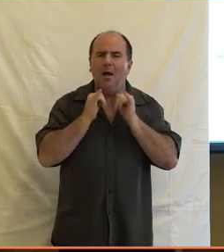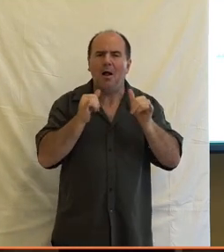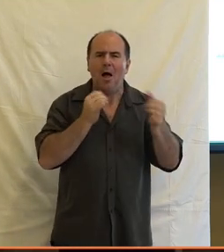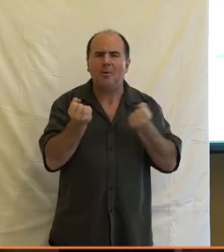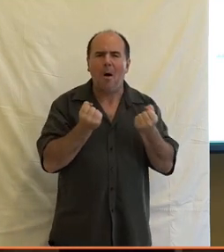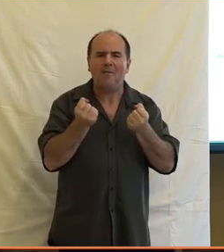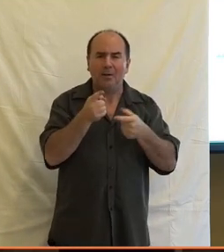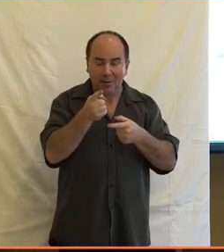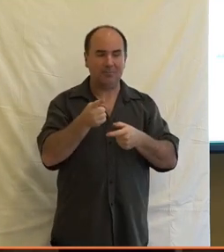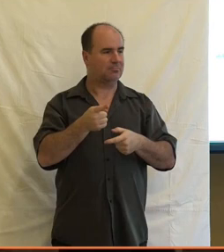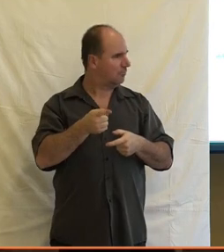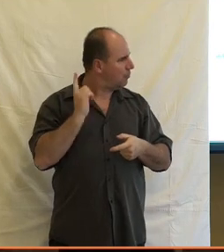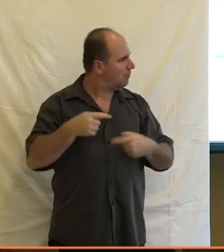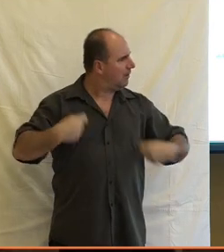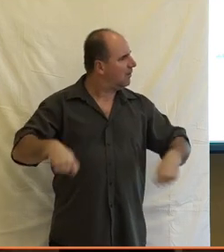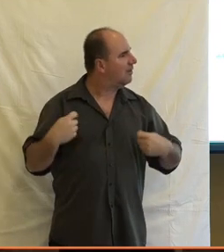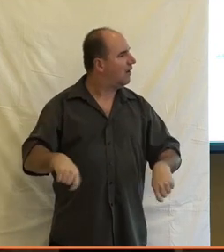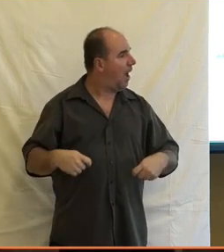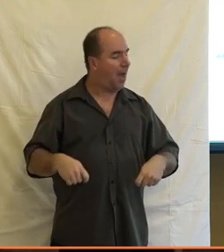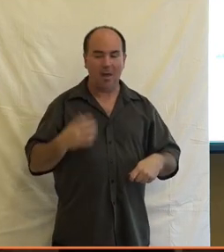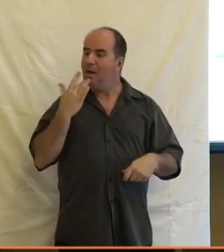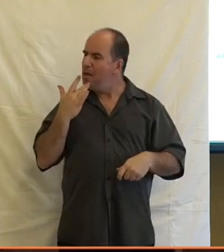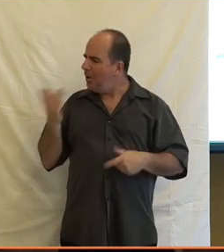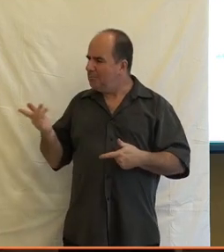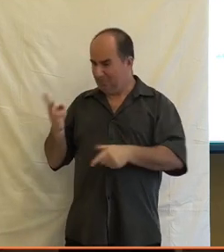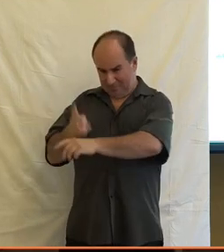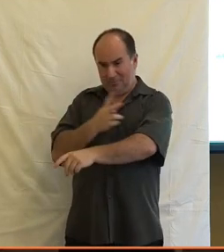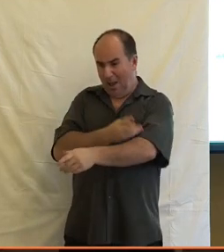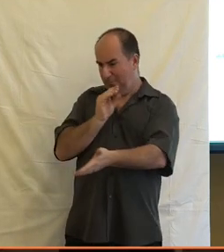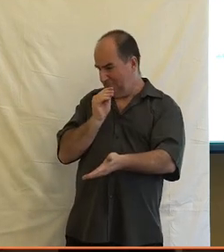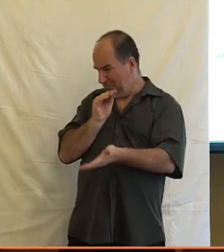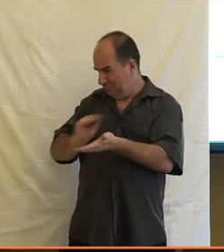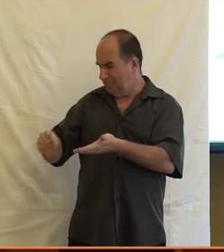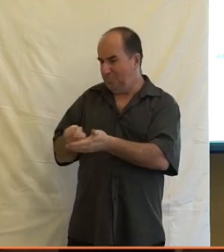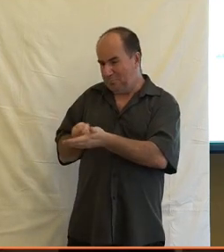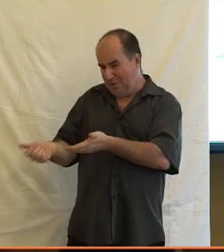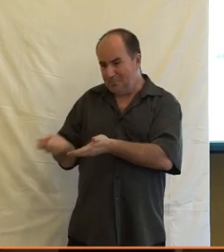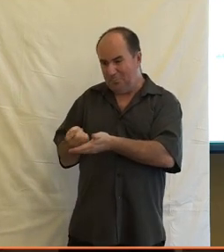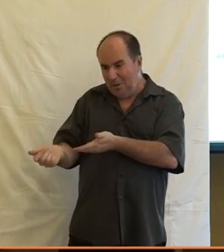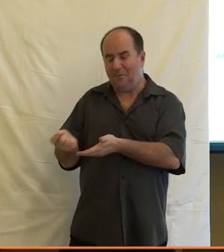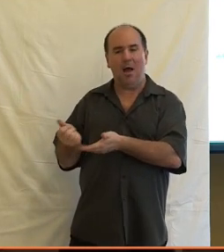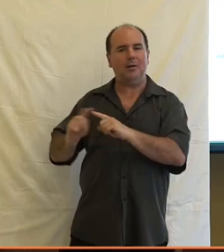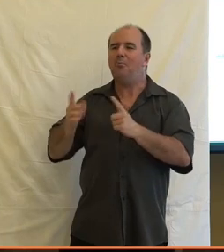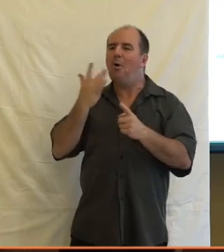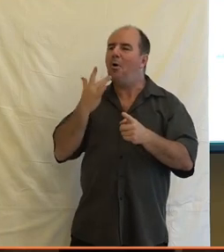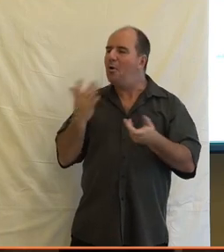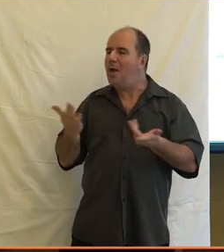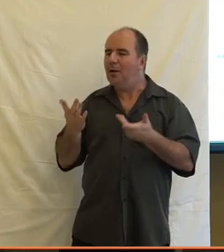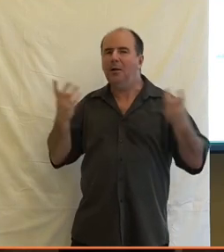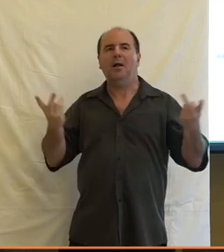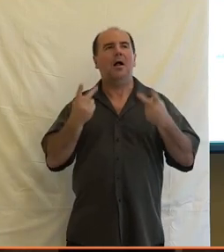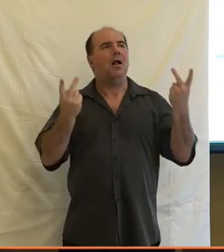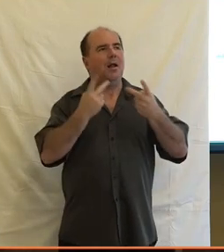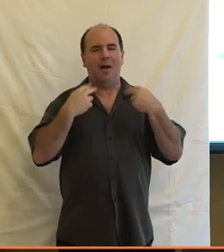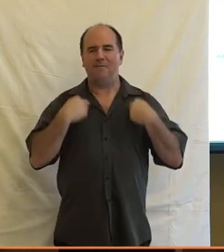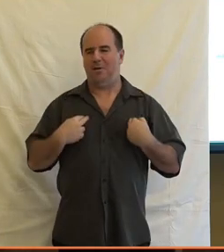přispívá nebo vlastně lidem s takovou technologií přispívá stát, jak je to lehké dostat vlastně podporu a co vlastně